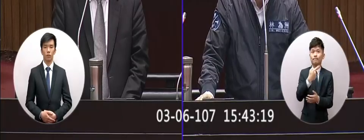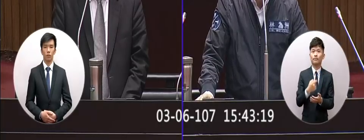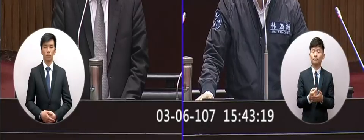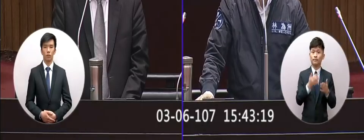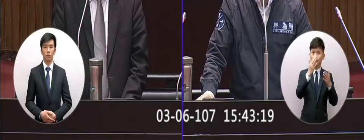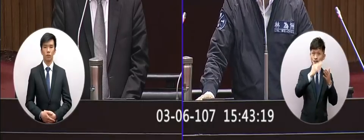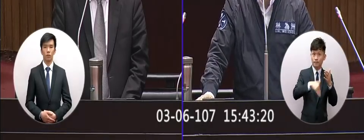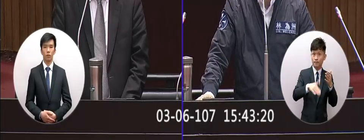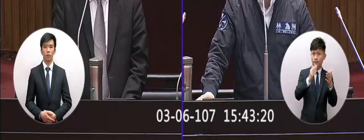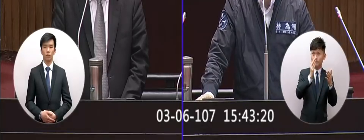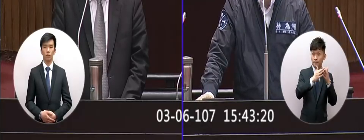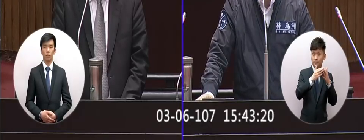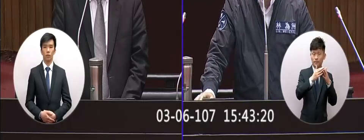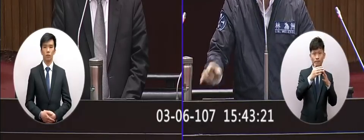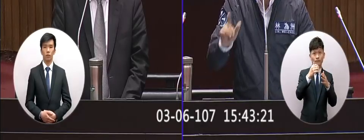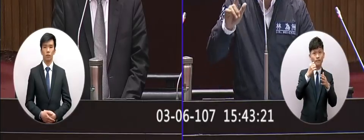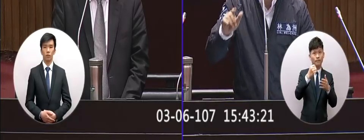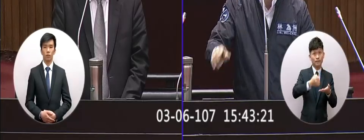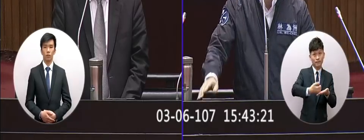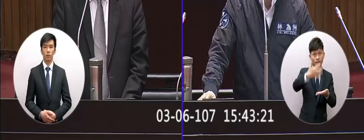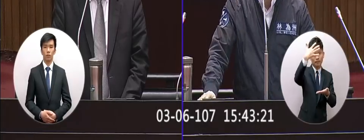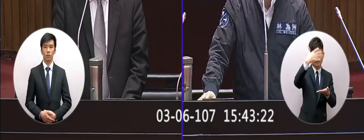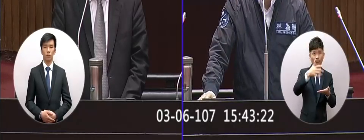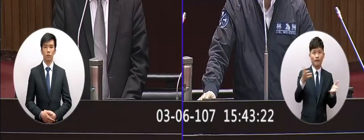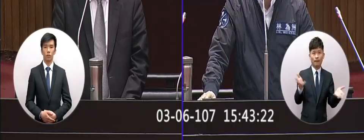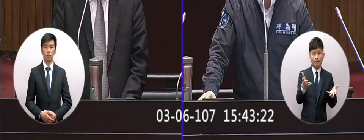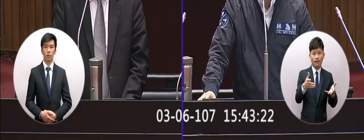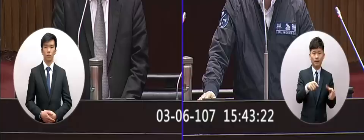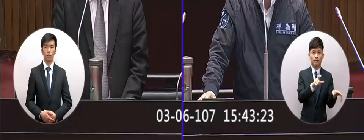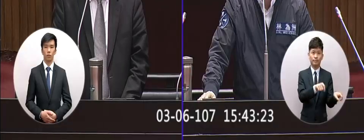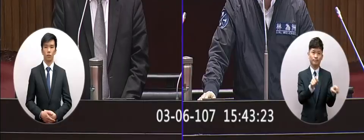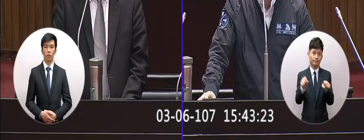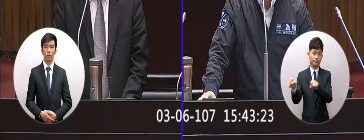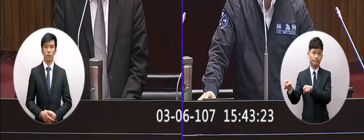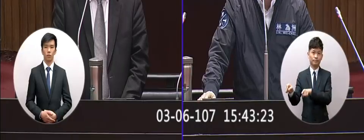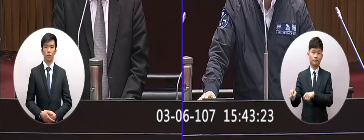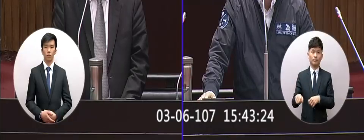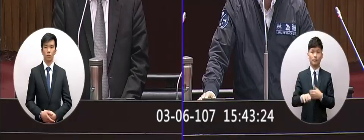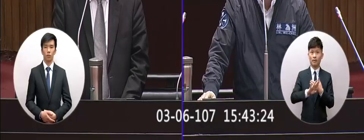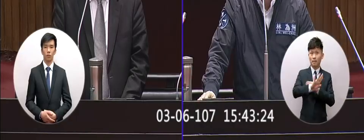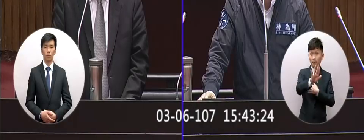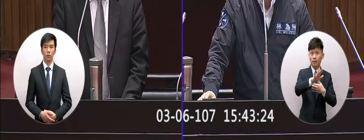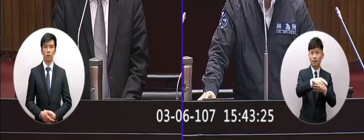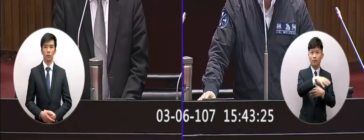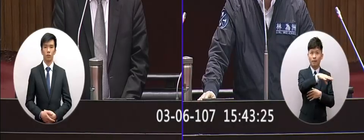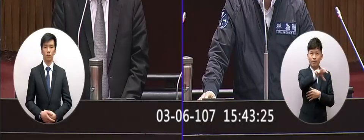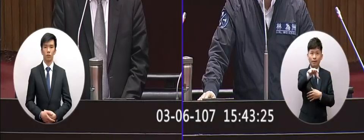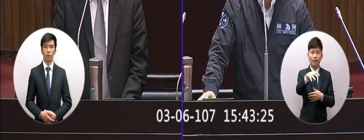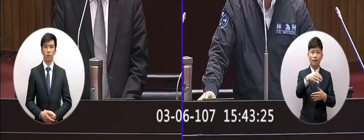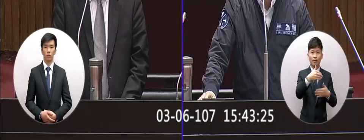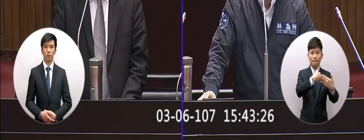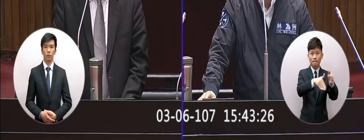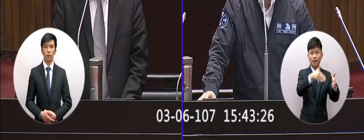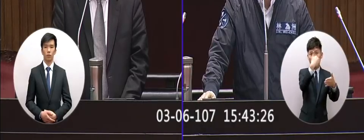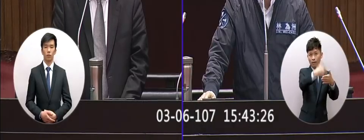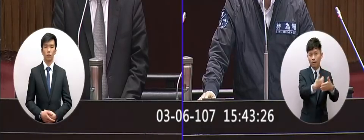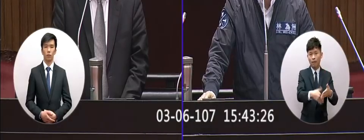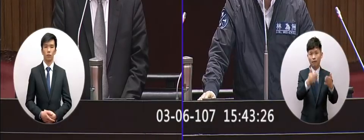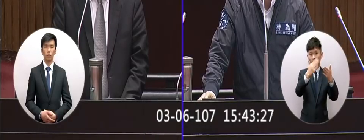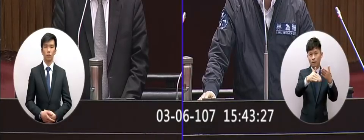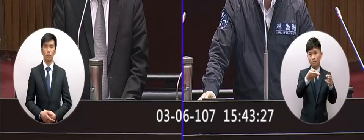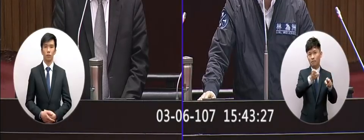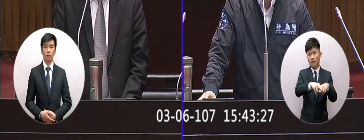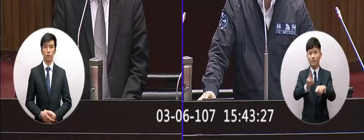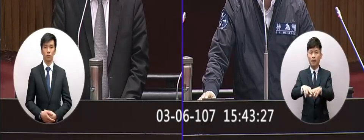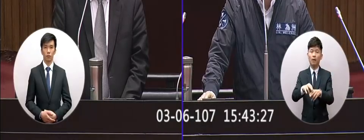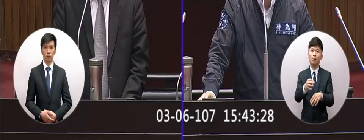舍工程延宕啊，你看别的地方，很多地方都在是减班啊，裁校。因